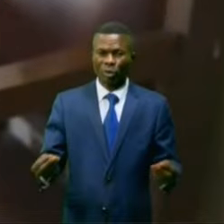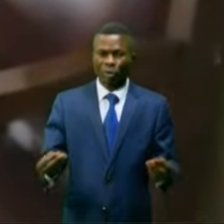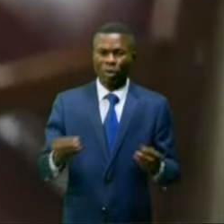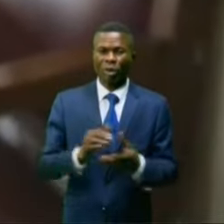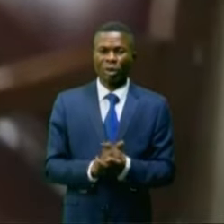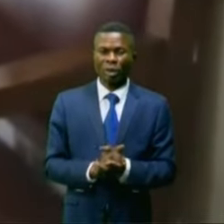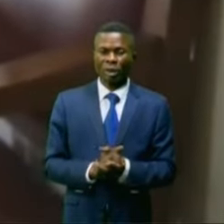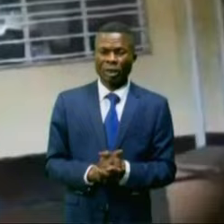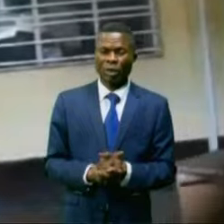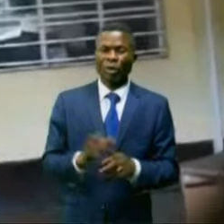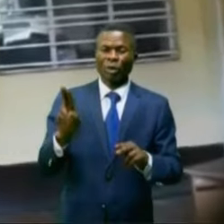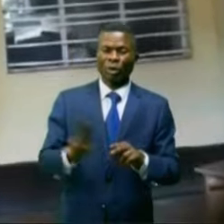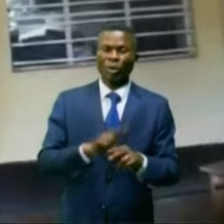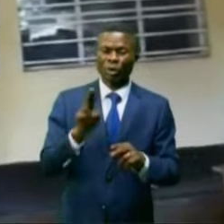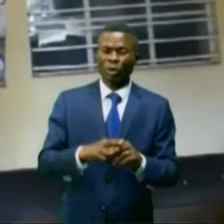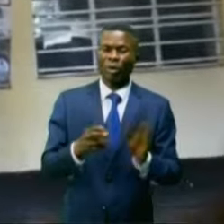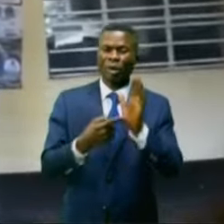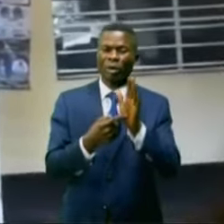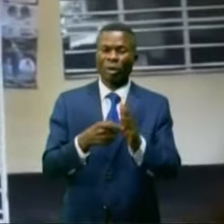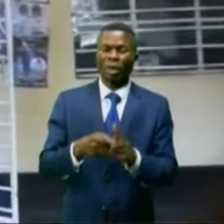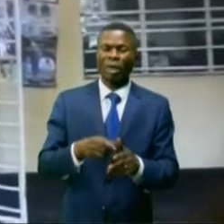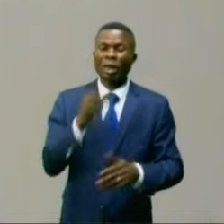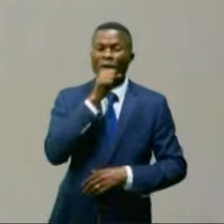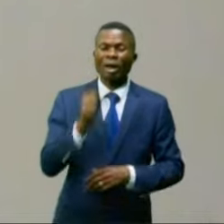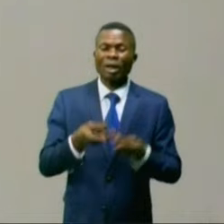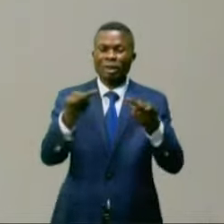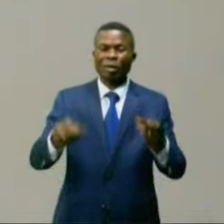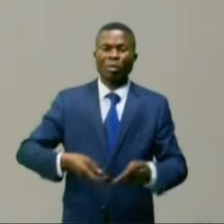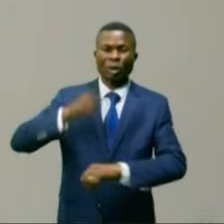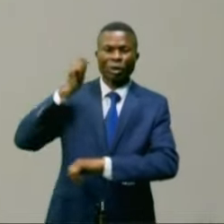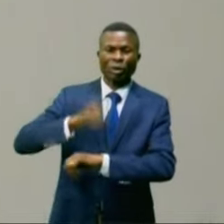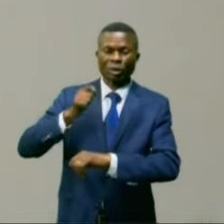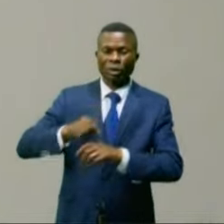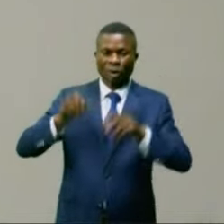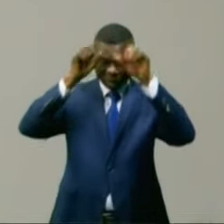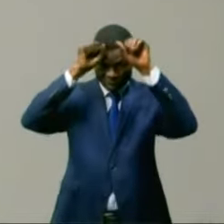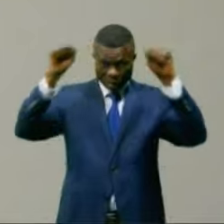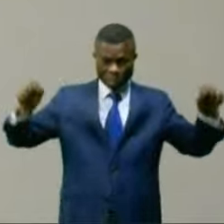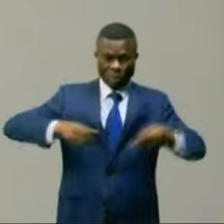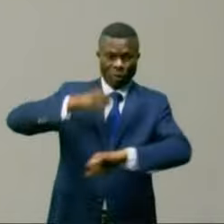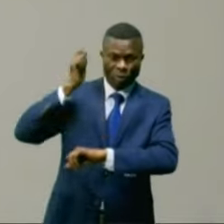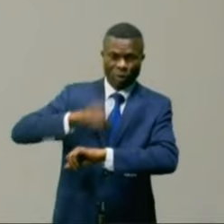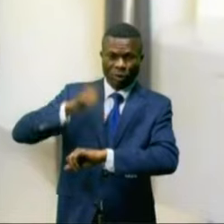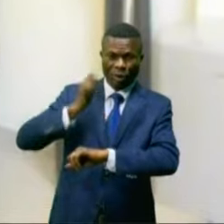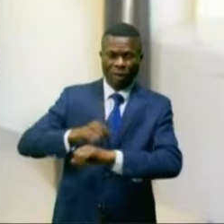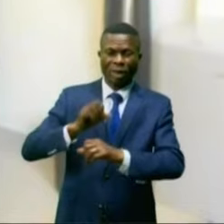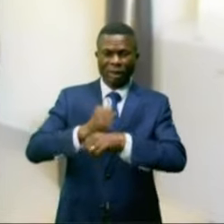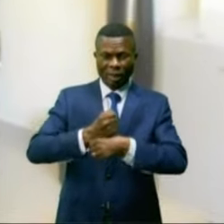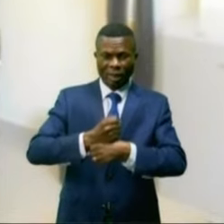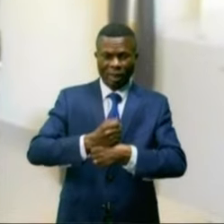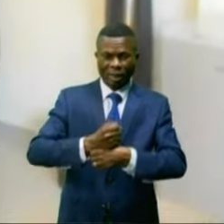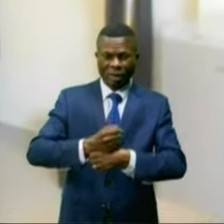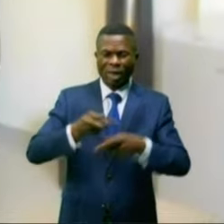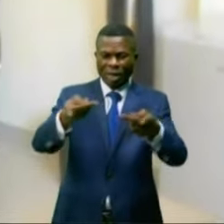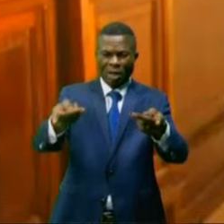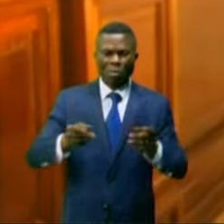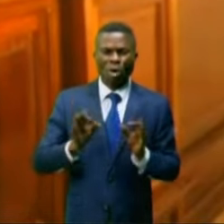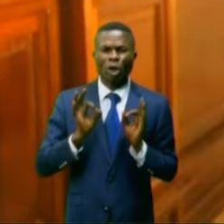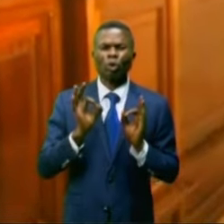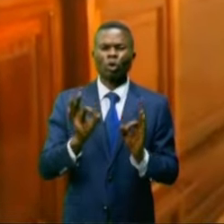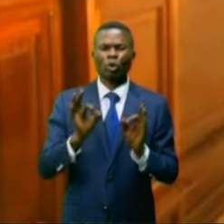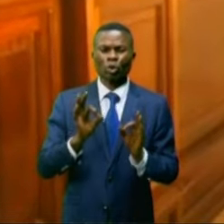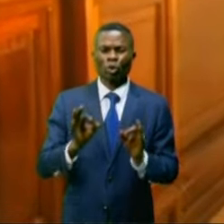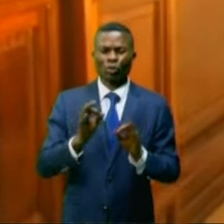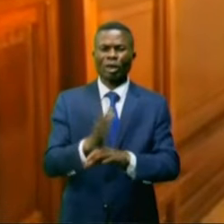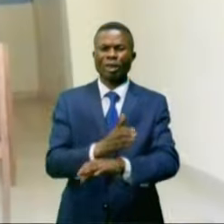l'exiguïté que présentait l'ancienne salle d'audience, le président du Tricom vient de créer une nouvelle avec la